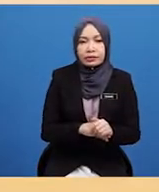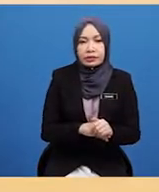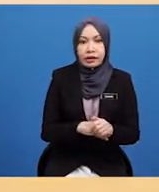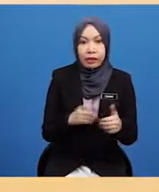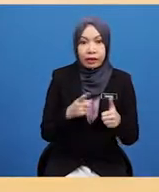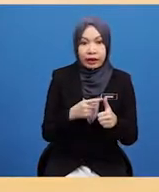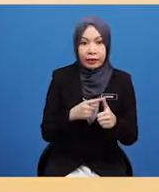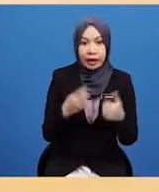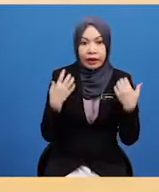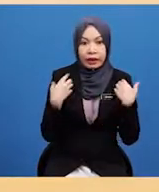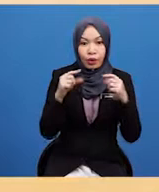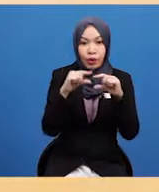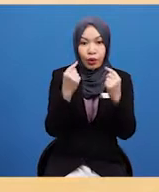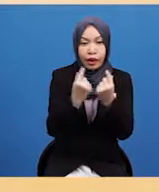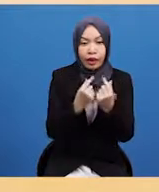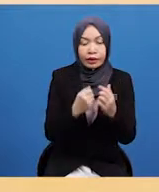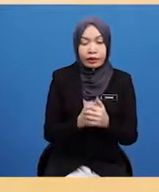Pertama di Eropah.